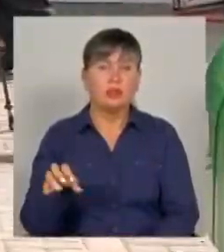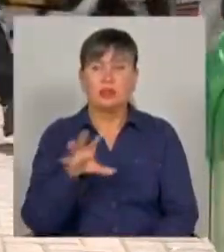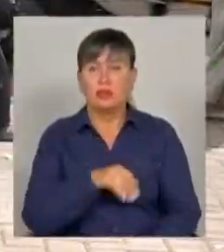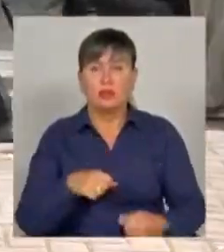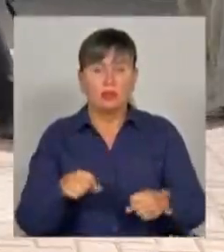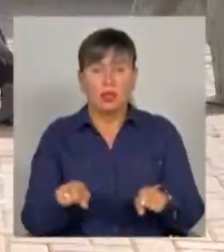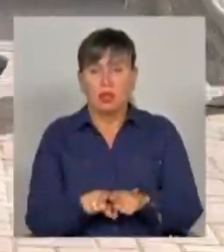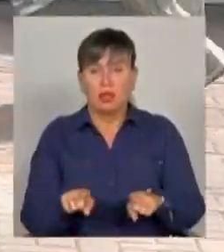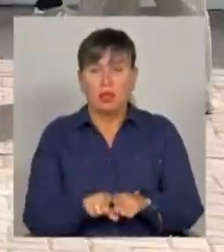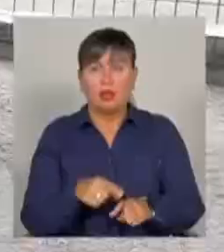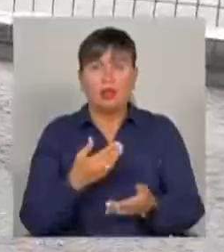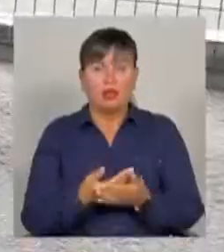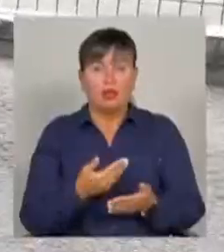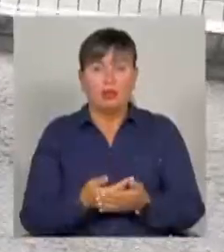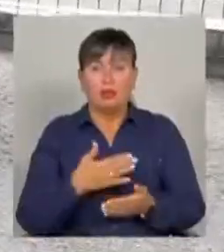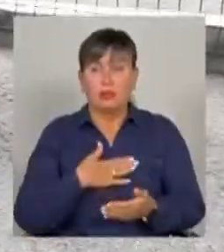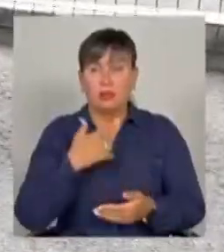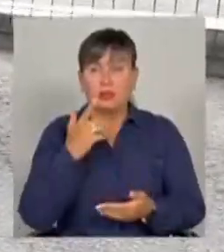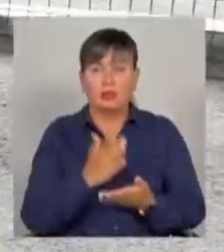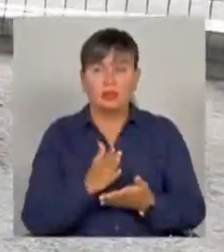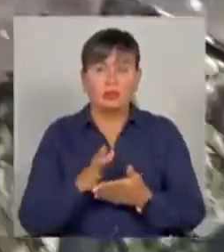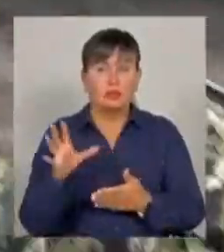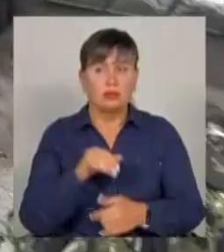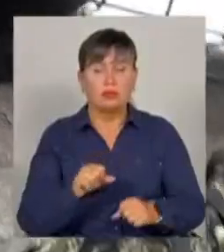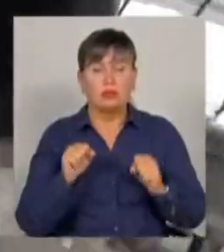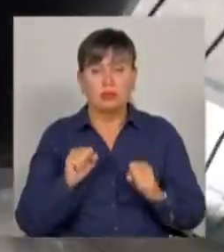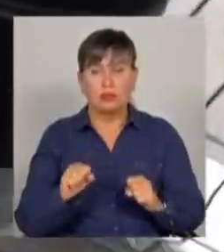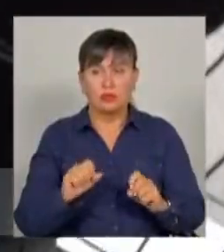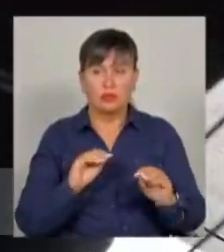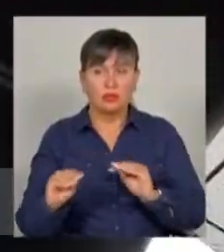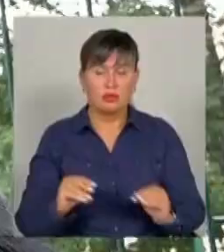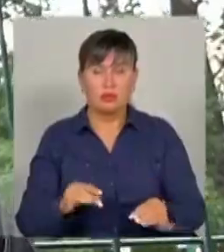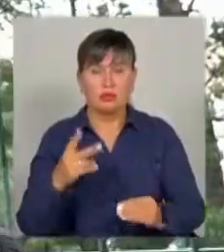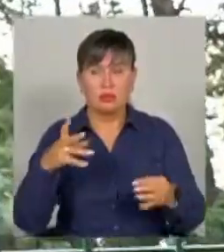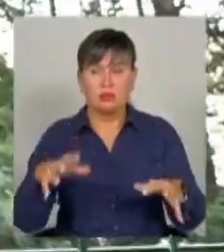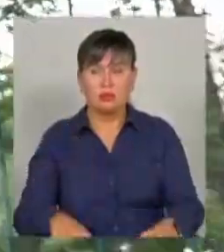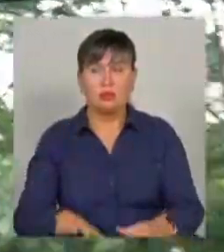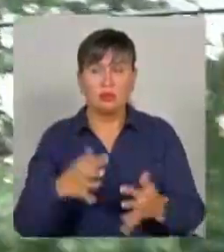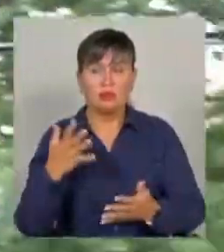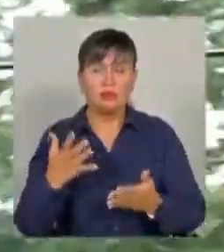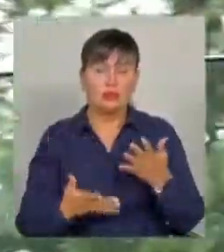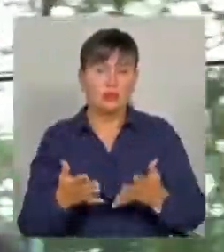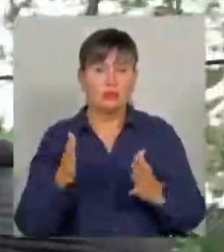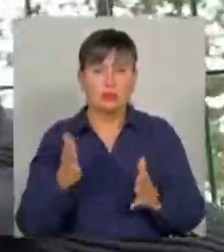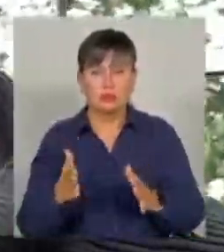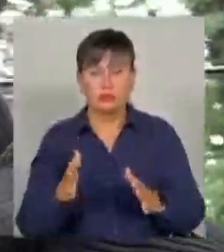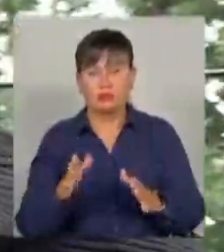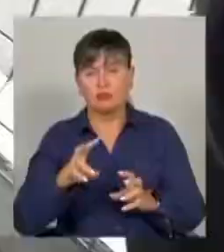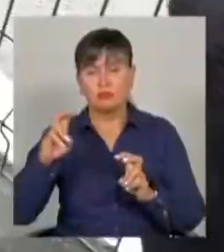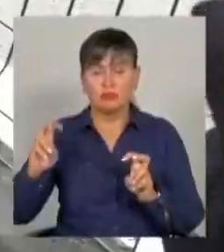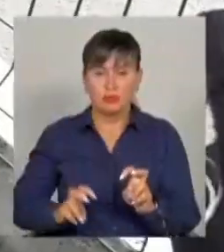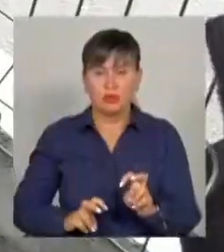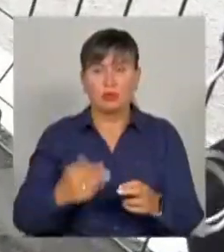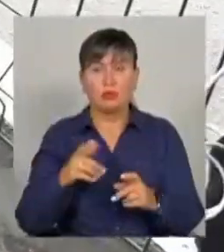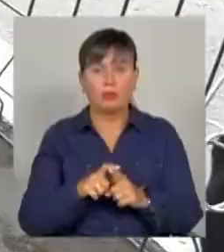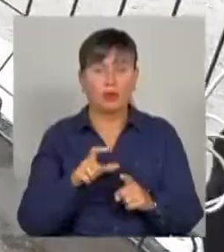мопедов одинаковые. К примеру, наш герой имеет всю защитную экипировку и два шлема на случай, если повезет пассажира. По его словам,